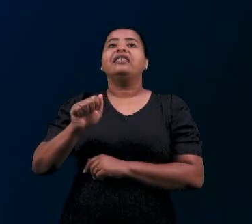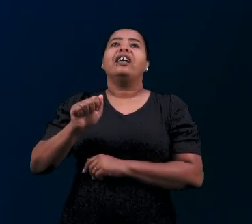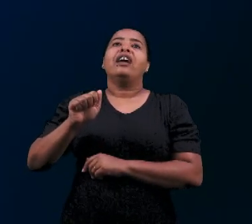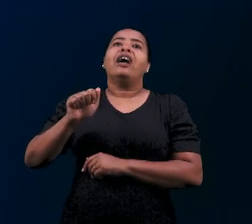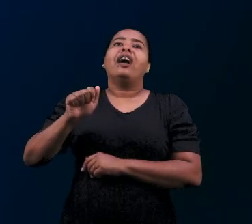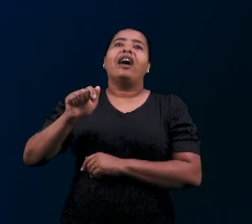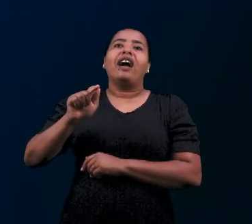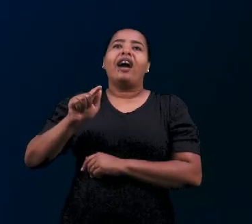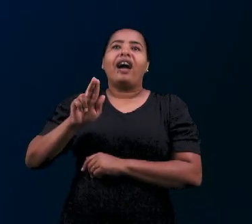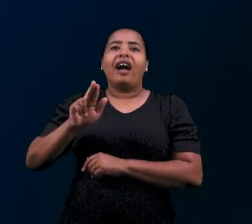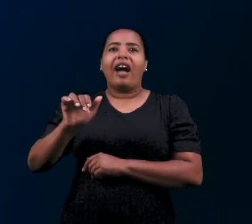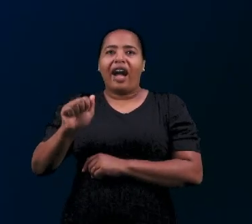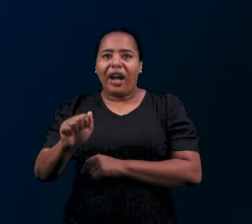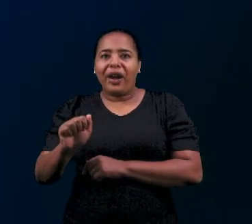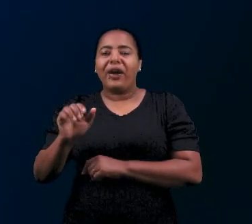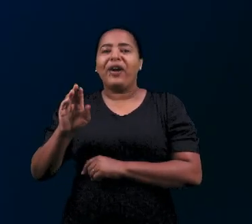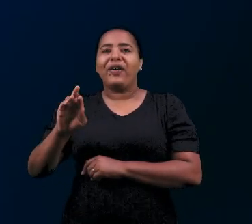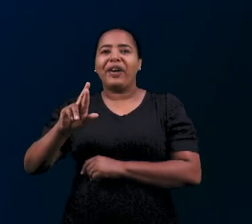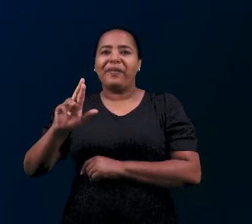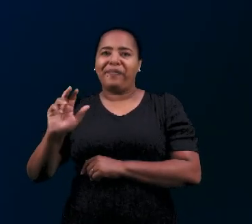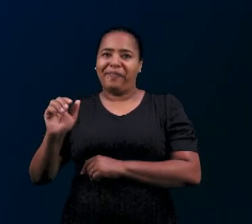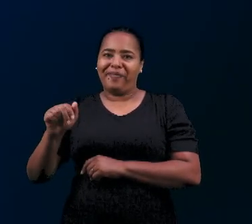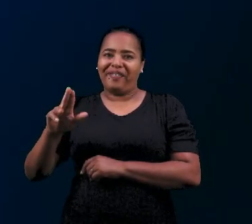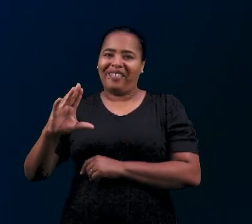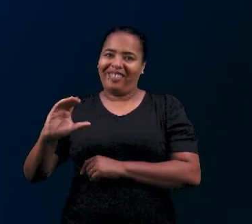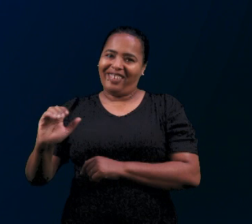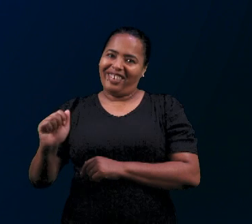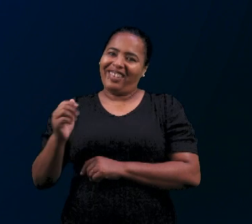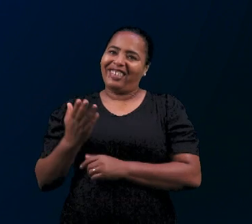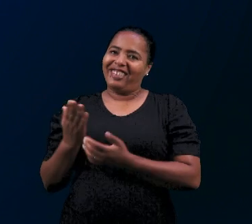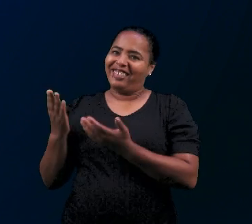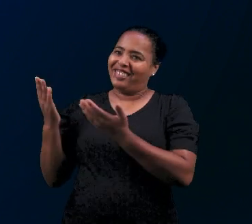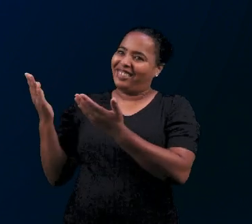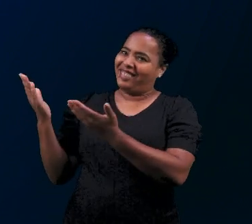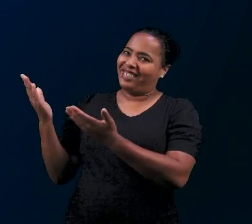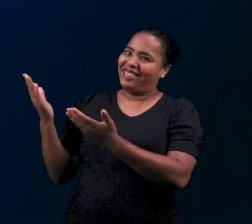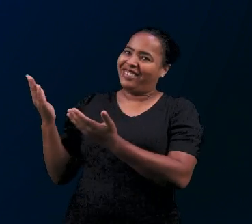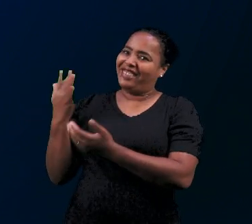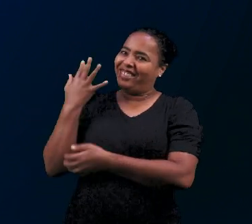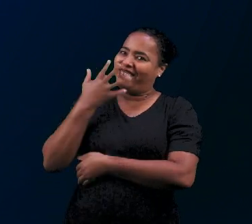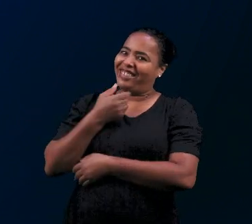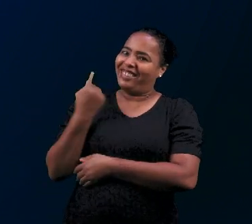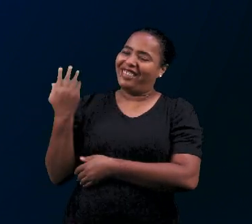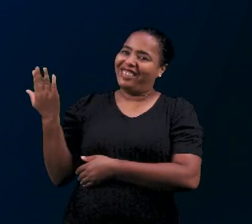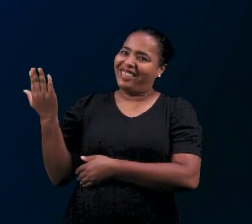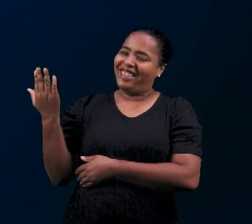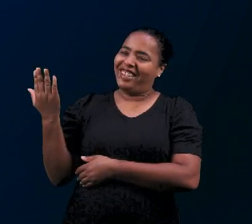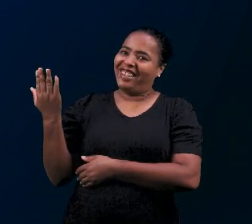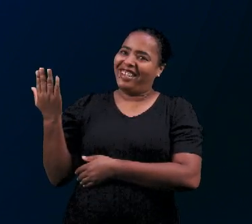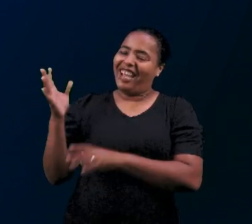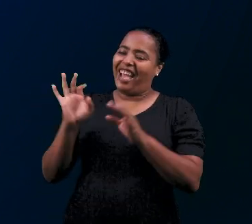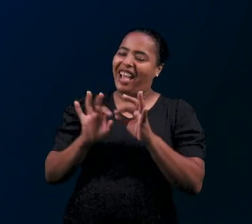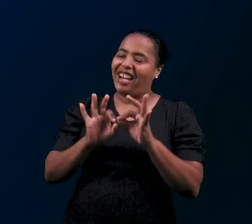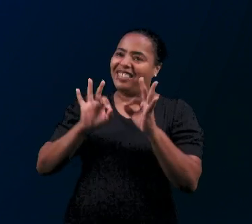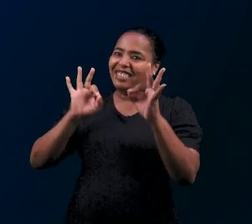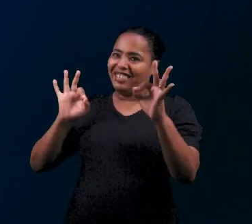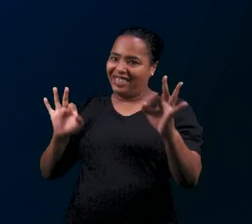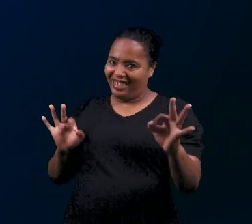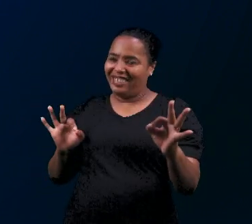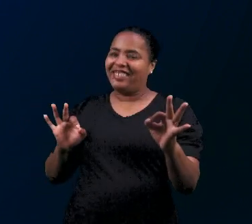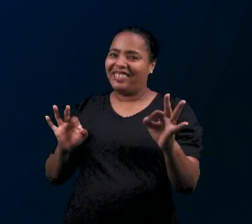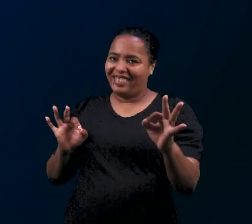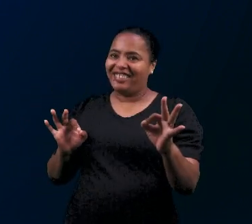Pernambuco. Maria Emmanuel, cette ville se passe à 200 km de la capitale Recife. Maria Emmanuel ne parle pas, elle